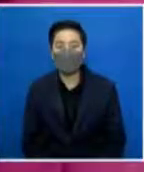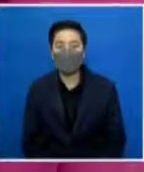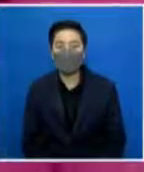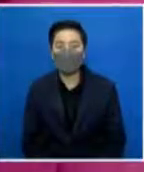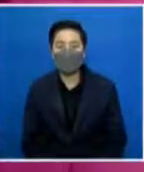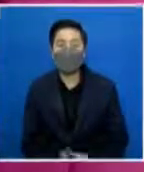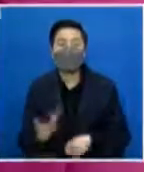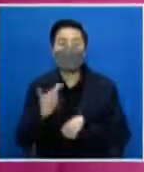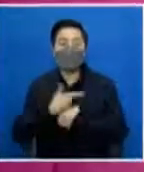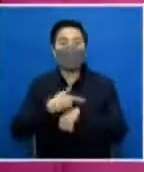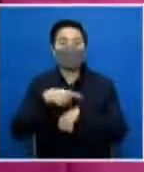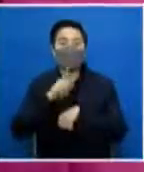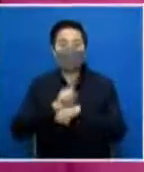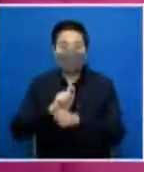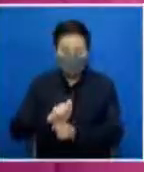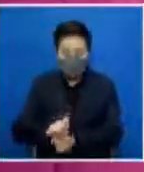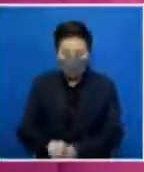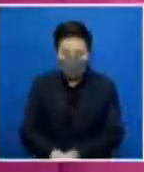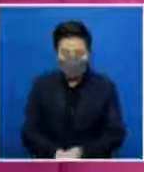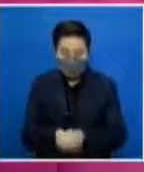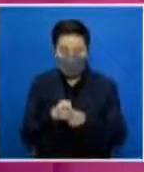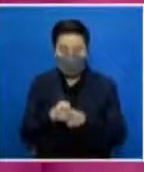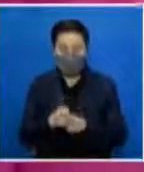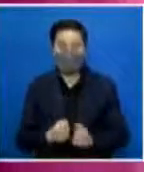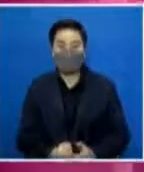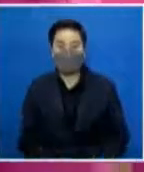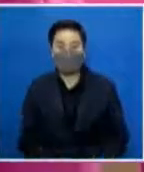ประธานกรรมการสุ่มตักลูกบอล